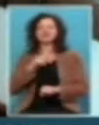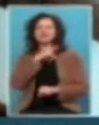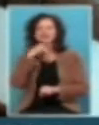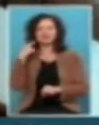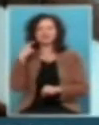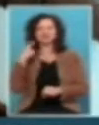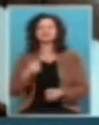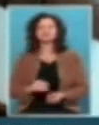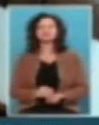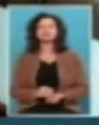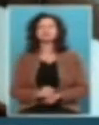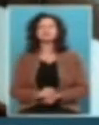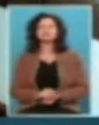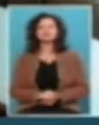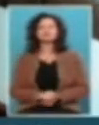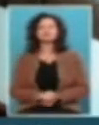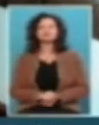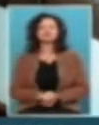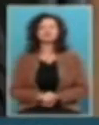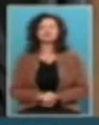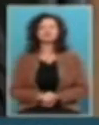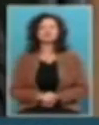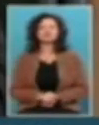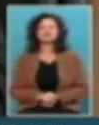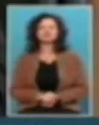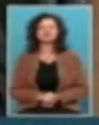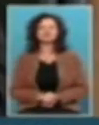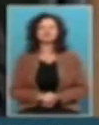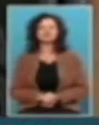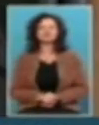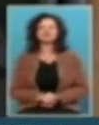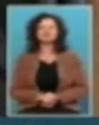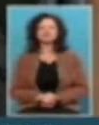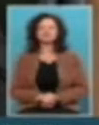қабылдайтын пациенттер үшін жүрек ырғағы бұзылуының аздаған қаупі бар.